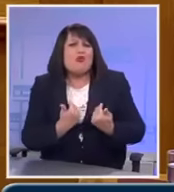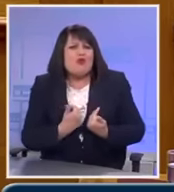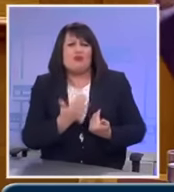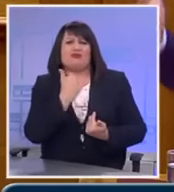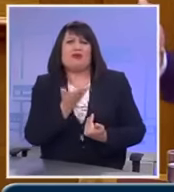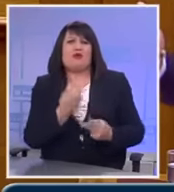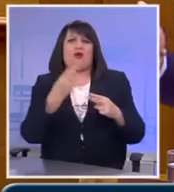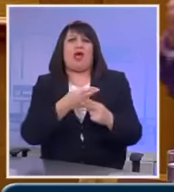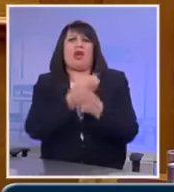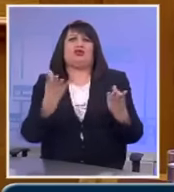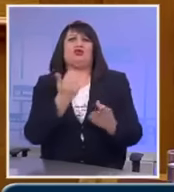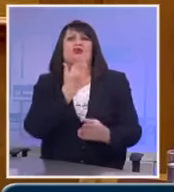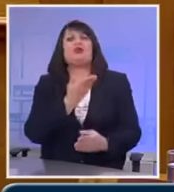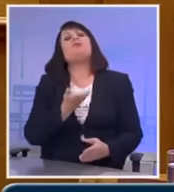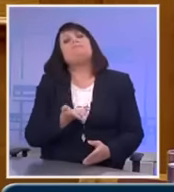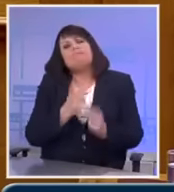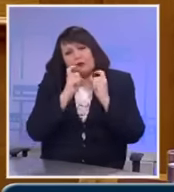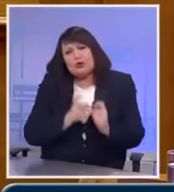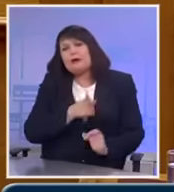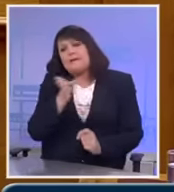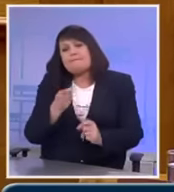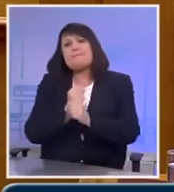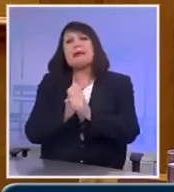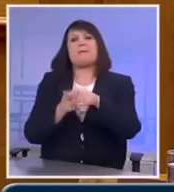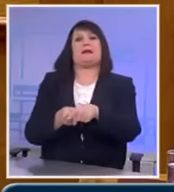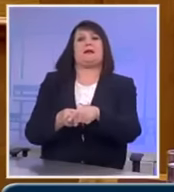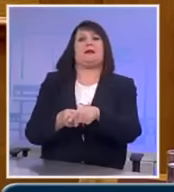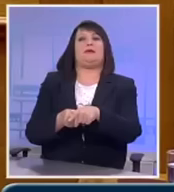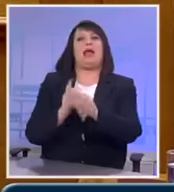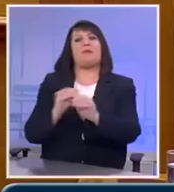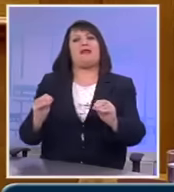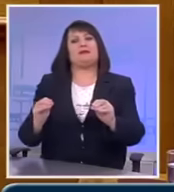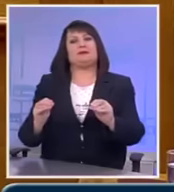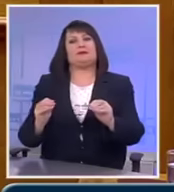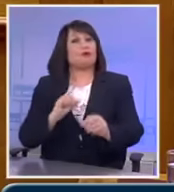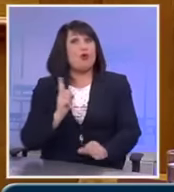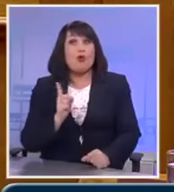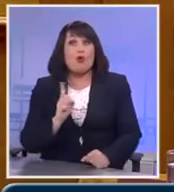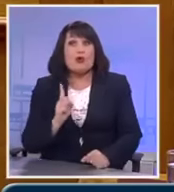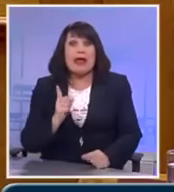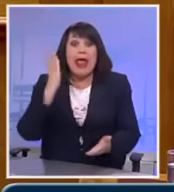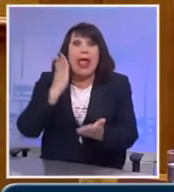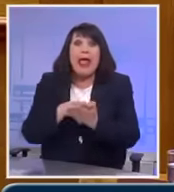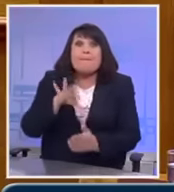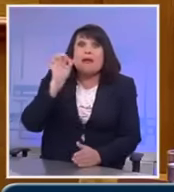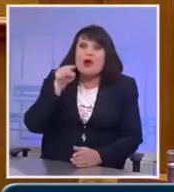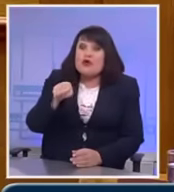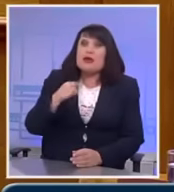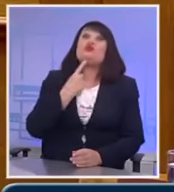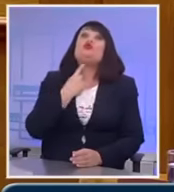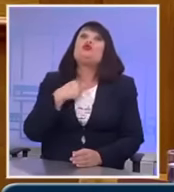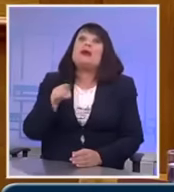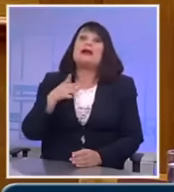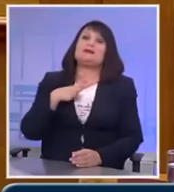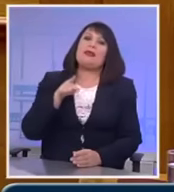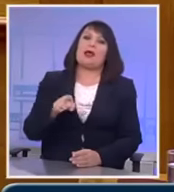να γίνουν άριστοι και αυτό πάνε εκεί αλλά επειδή θα έχουν επιλογή να πάνε εκεί